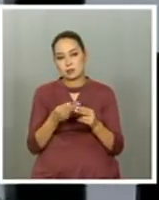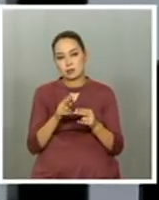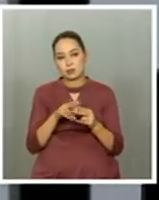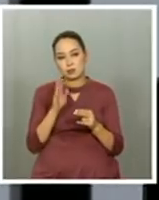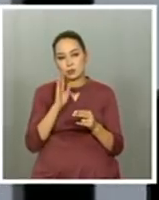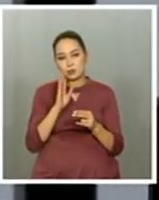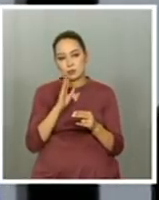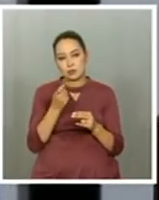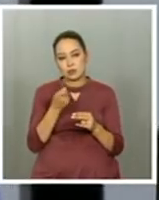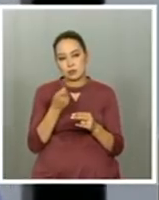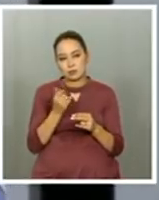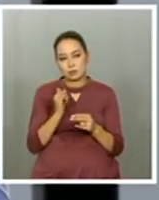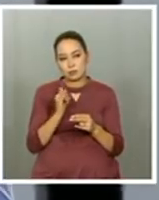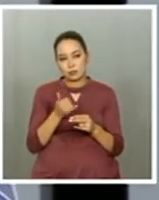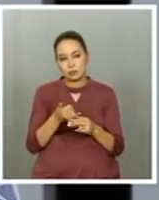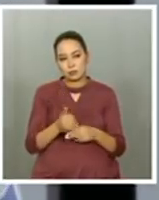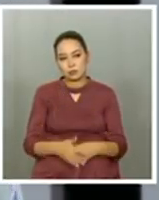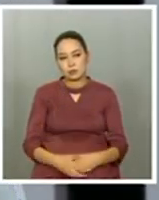аздап құямыз.